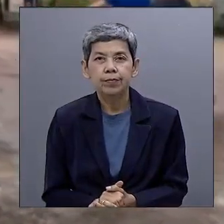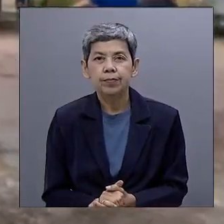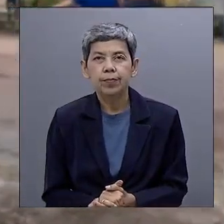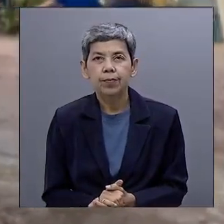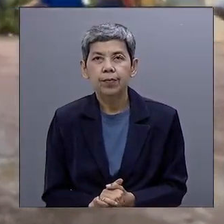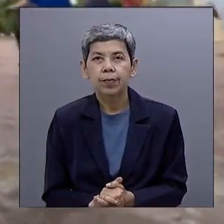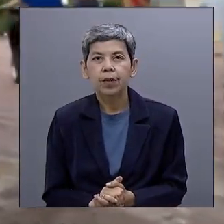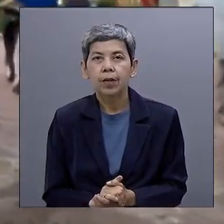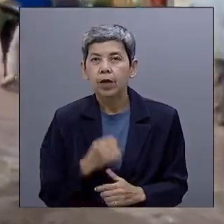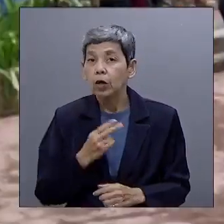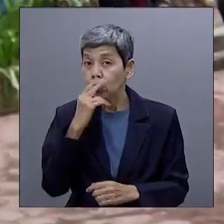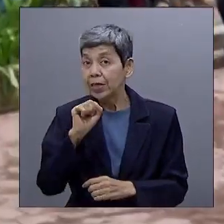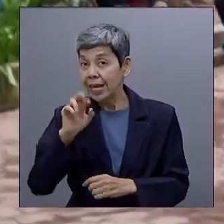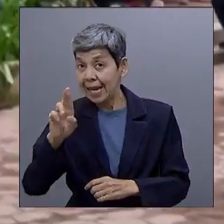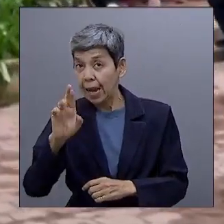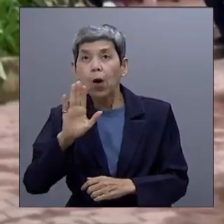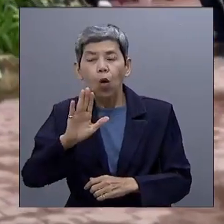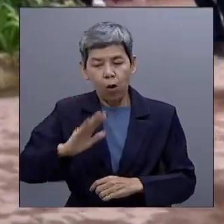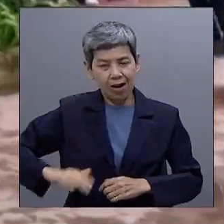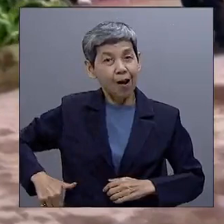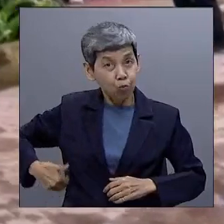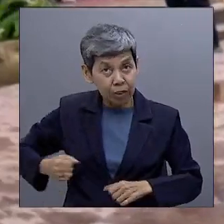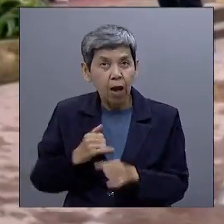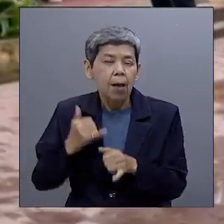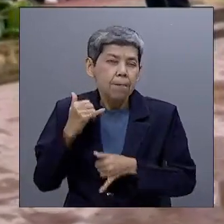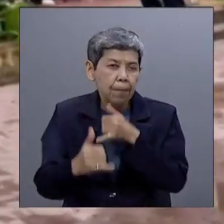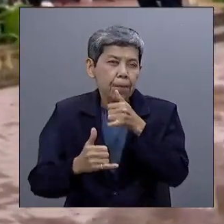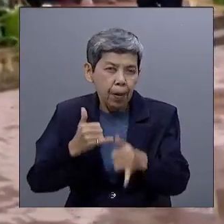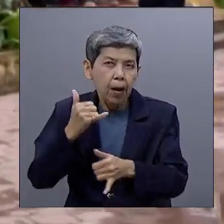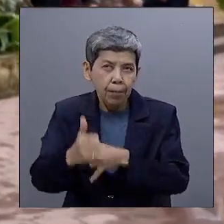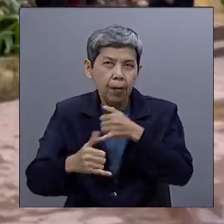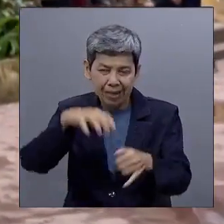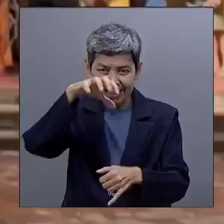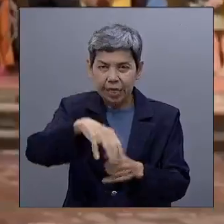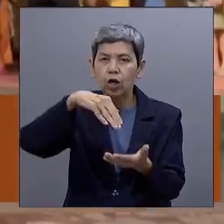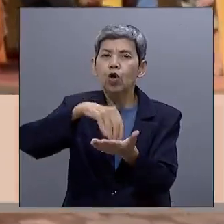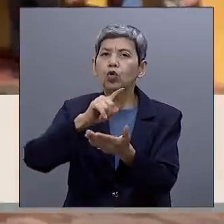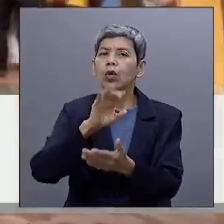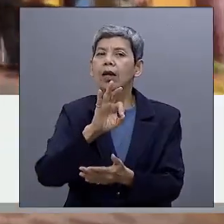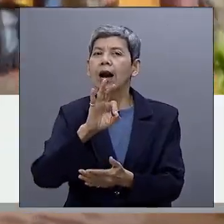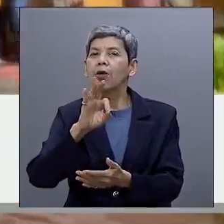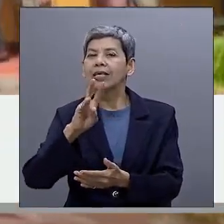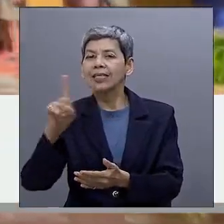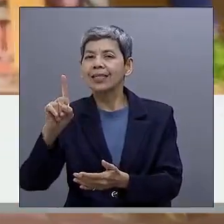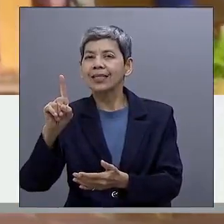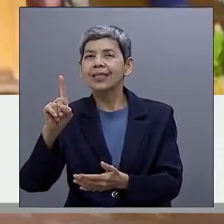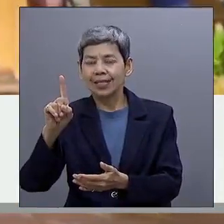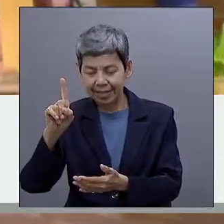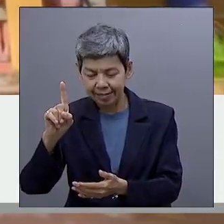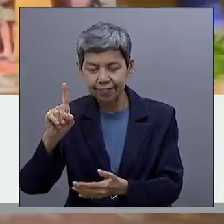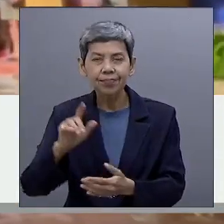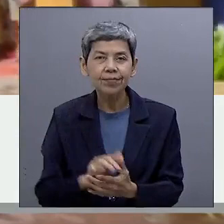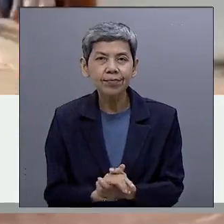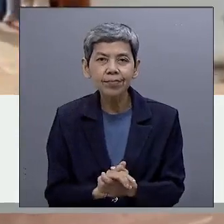ชาวจังหวัดเสียมเรียบประเทศกัมพูชาออกไปใช้สิทธิ์เลือกตั้งที่หน่วยเลือกตั้งศูนย์ 971ศาลากำเริบ